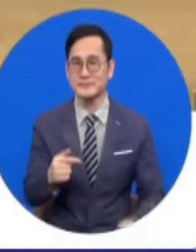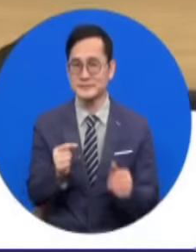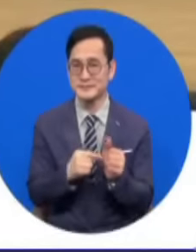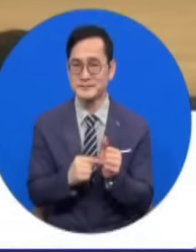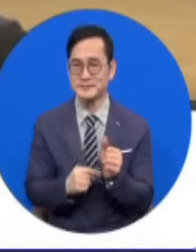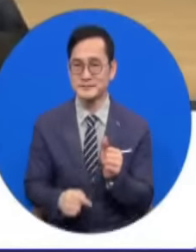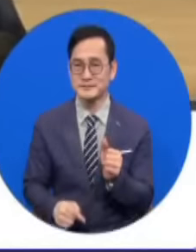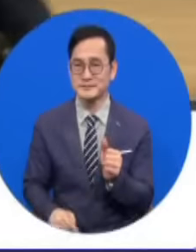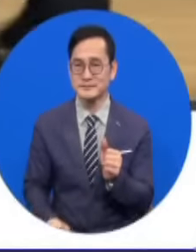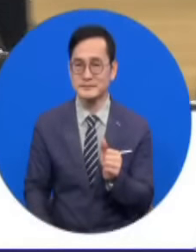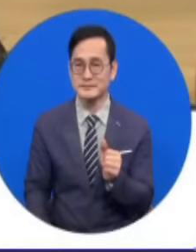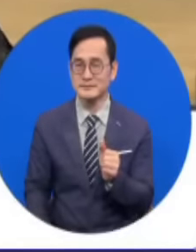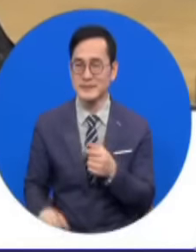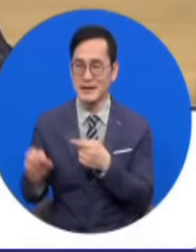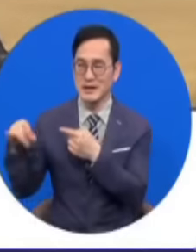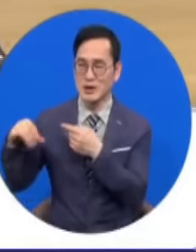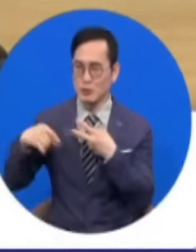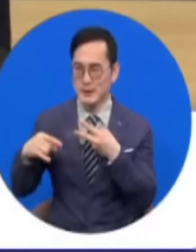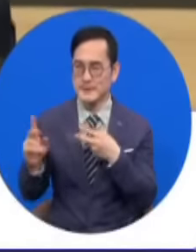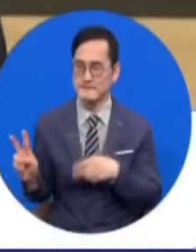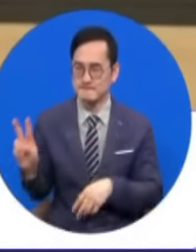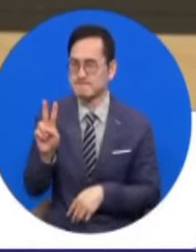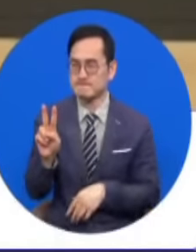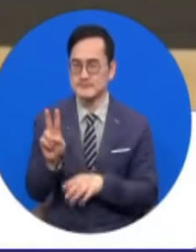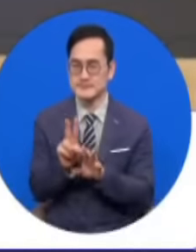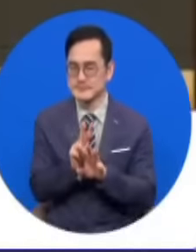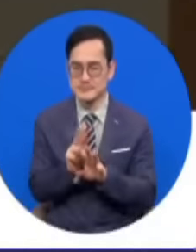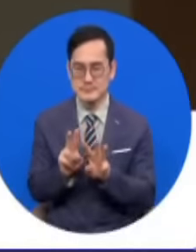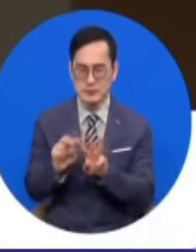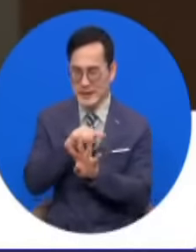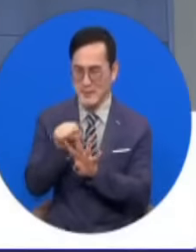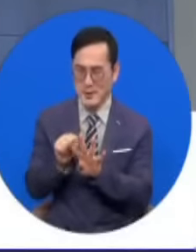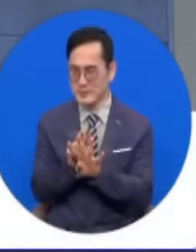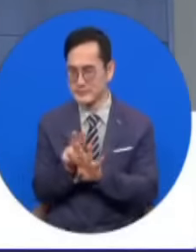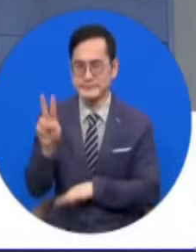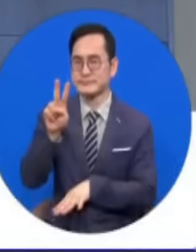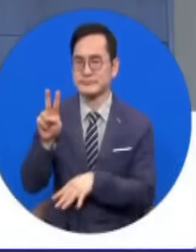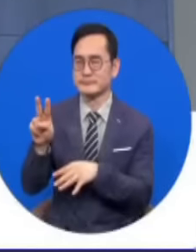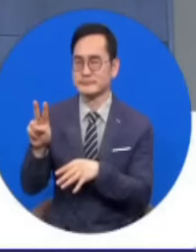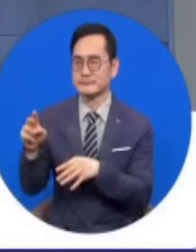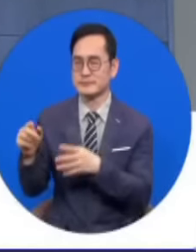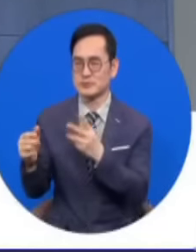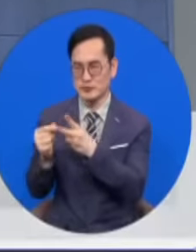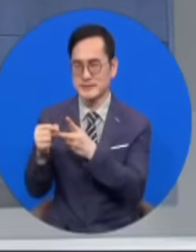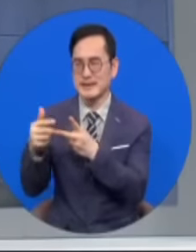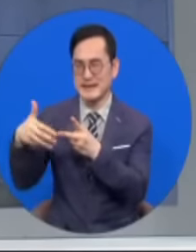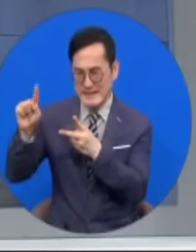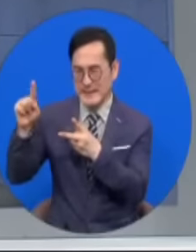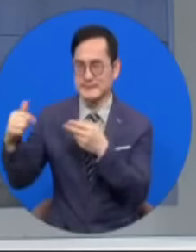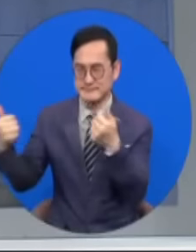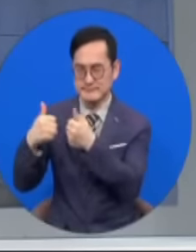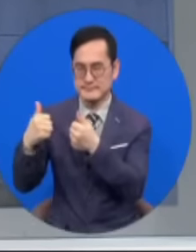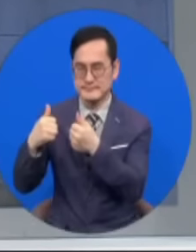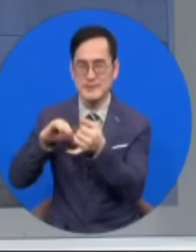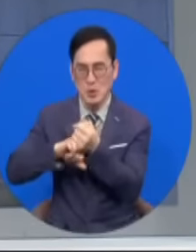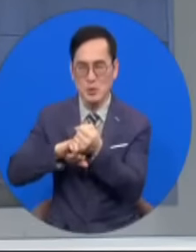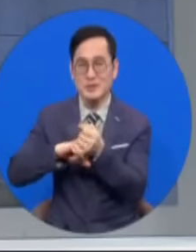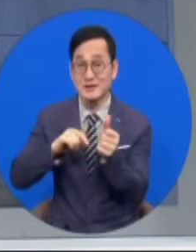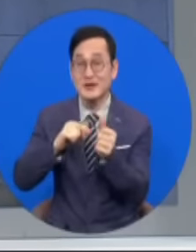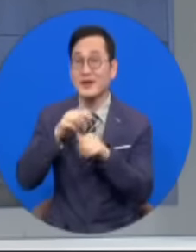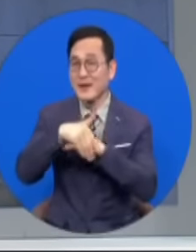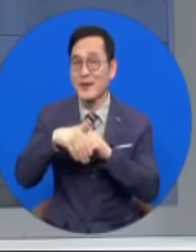전략 결선 투표 전략을 쓰고 있다 이렇게 보여집니다 그 의도적인 어떤 전략이 숨어 있다 걱정은 원일용 후보와 한동훈